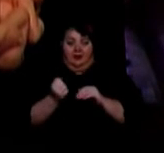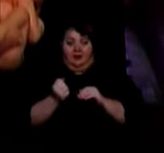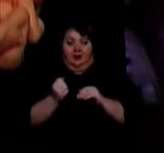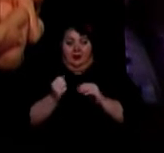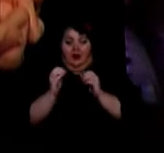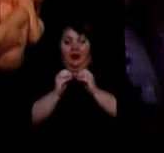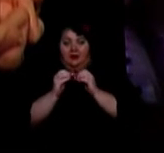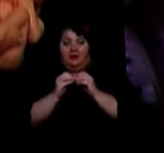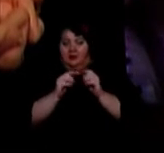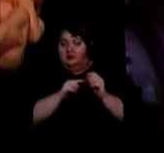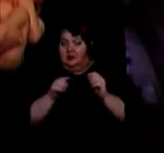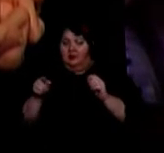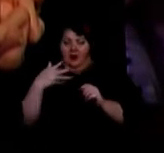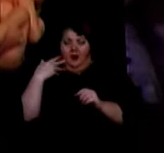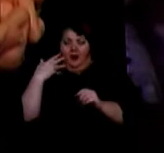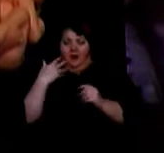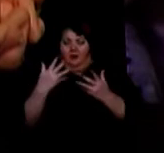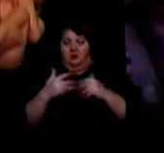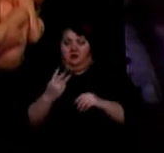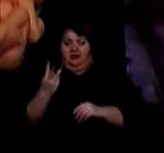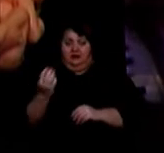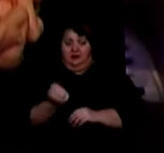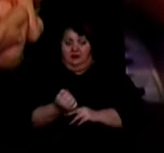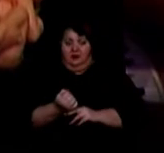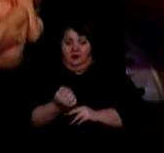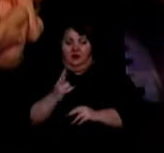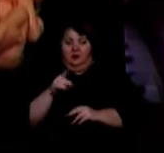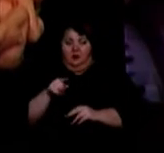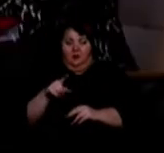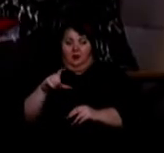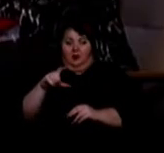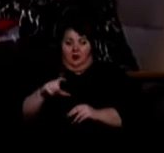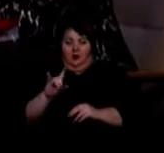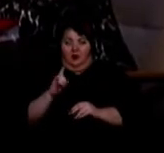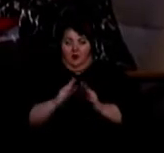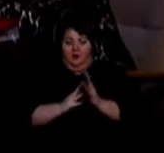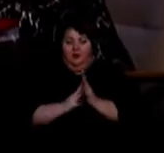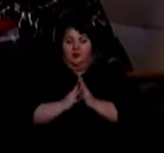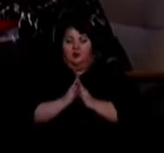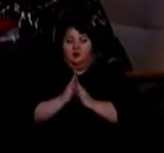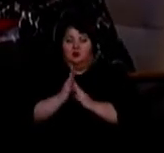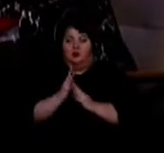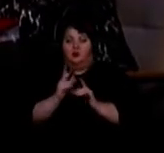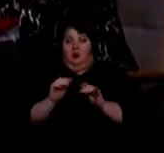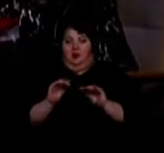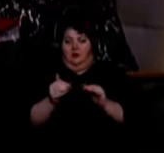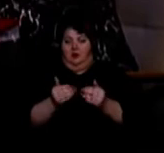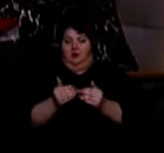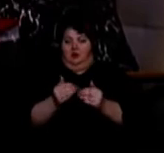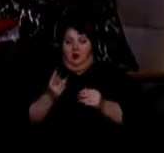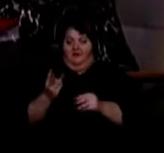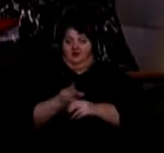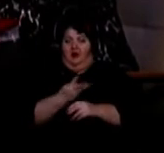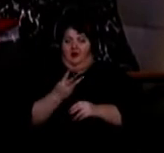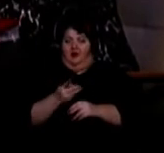Временная разница, очень легко посчитать, всего-навсего 3 недели. Но в это время ребенок подрос как минимум в 3